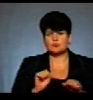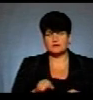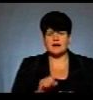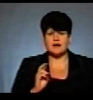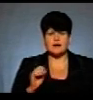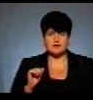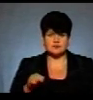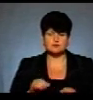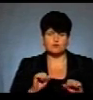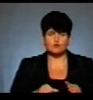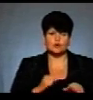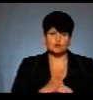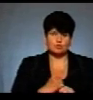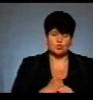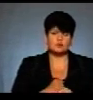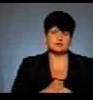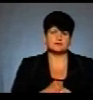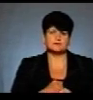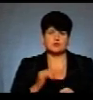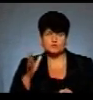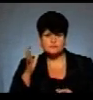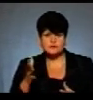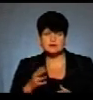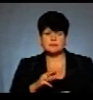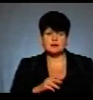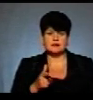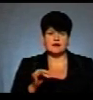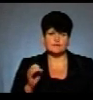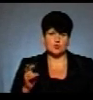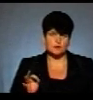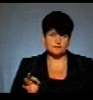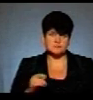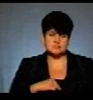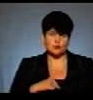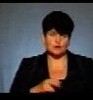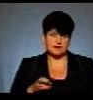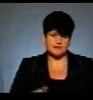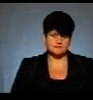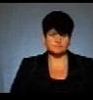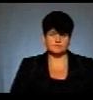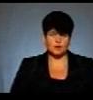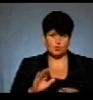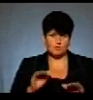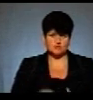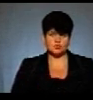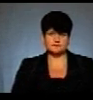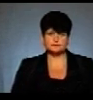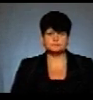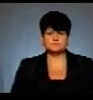актів правової роботи та правової освіти, а також Мар'яна Гевко, психологиня. До побачення.